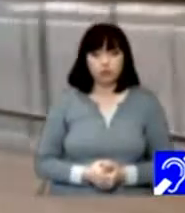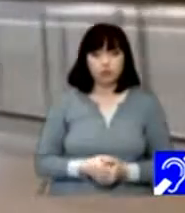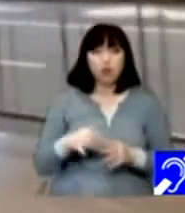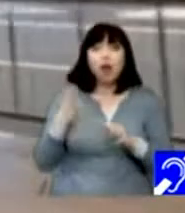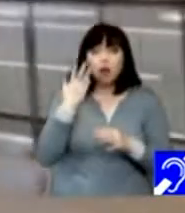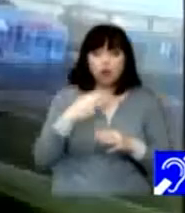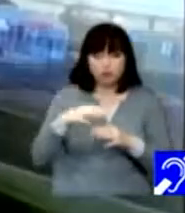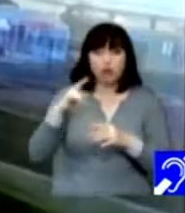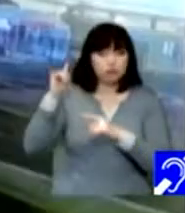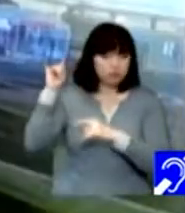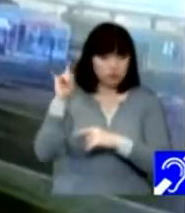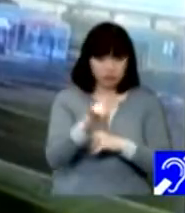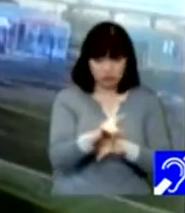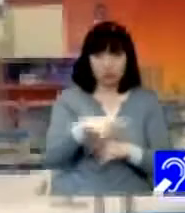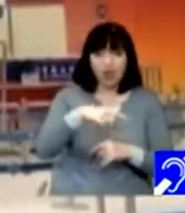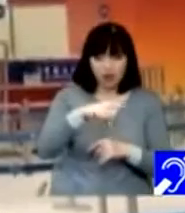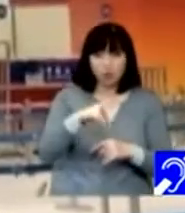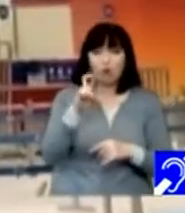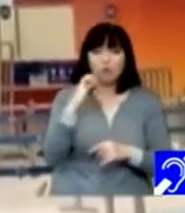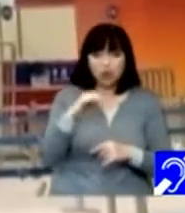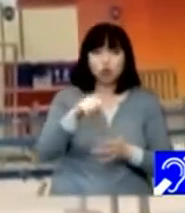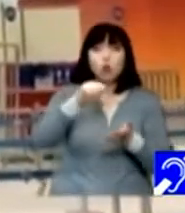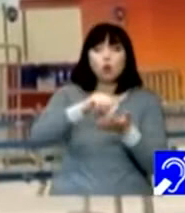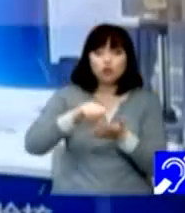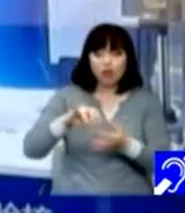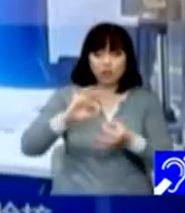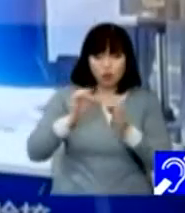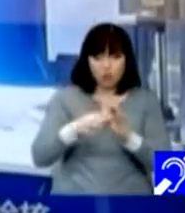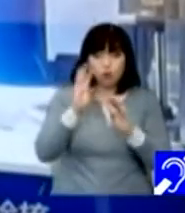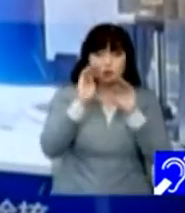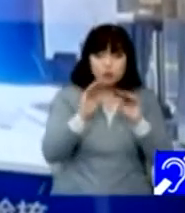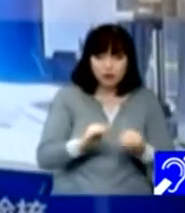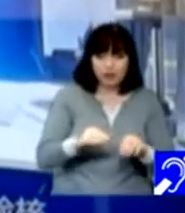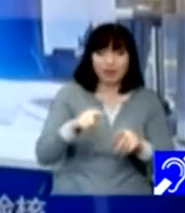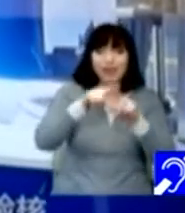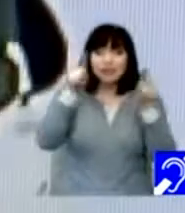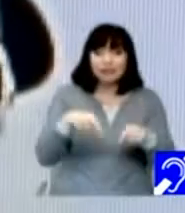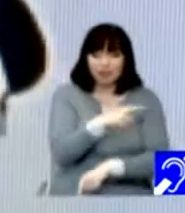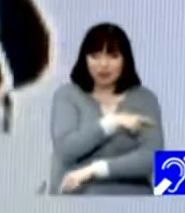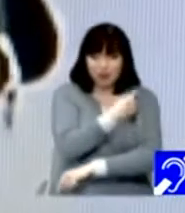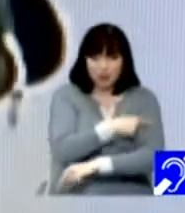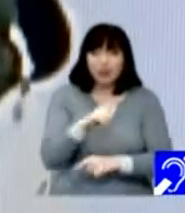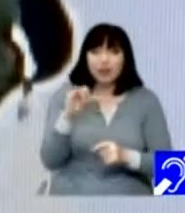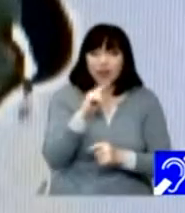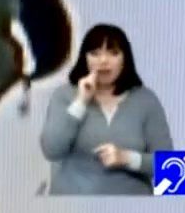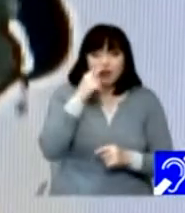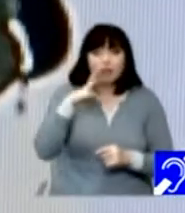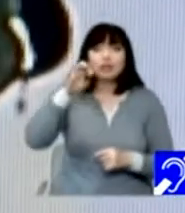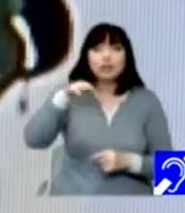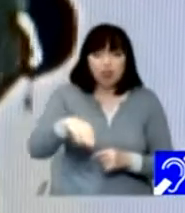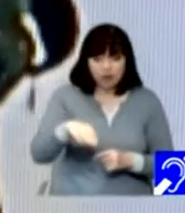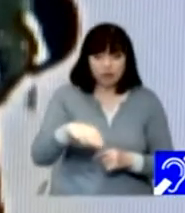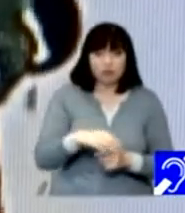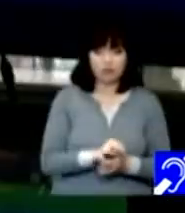După sosirea pe aeroportul internațional din Beijing, participanții la Olimpiadă vor completa declarația medicală și vor face test pentru depistarea